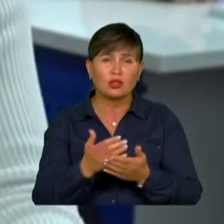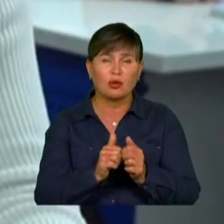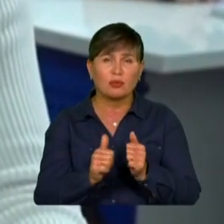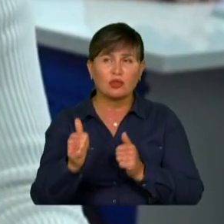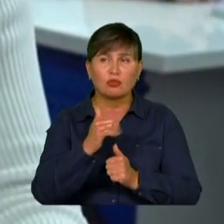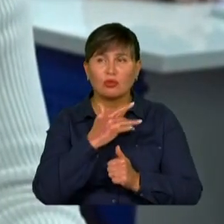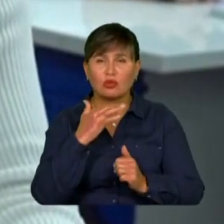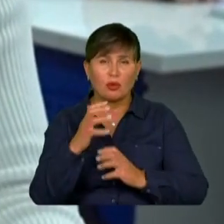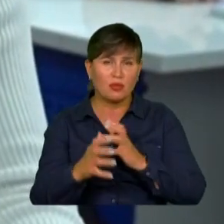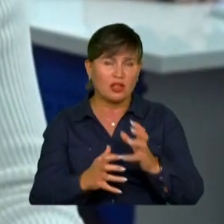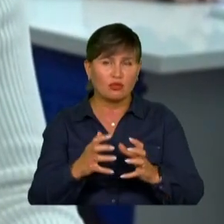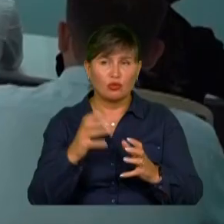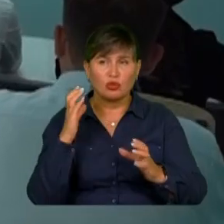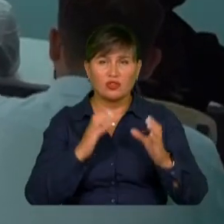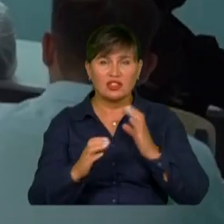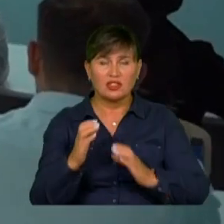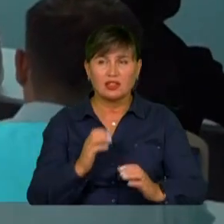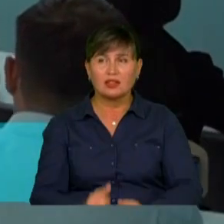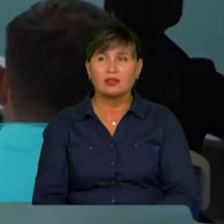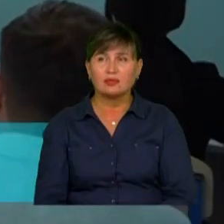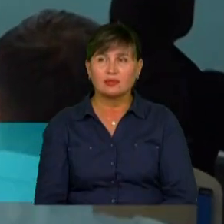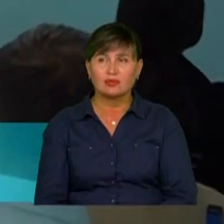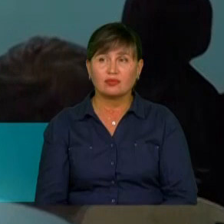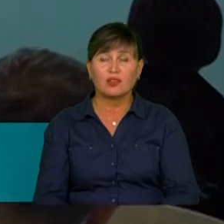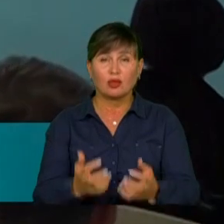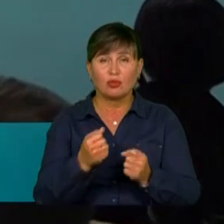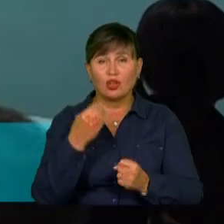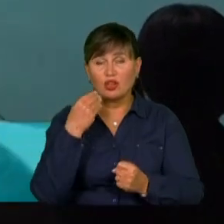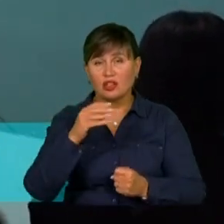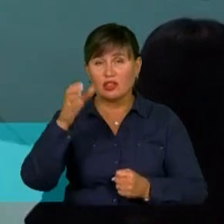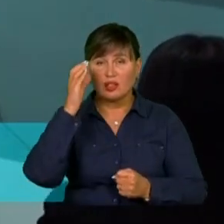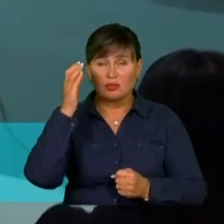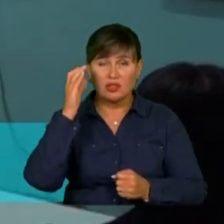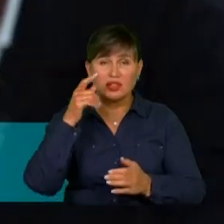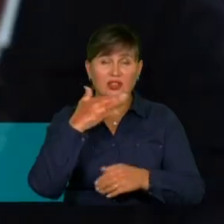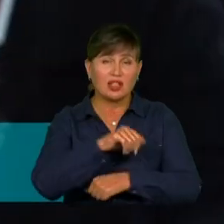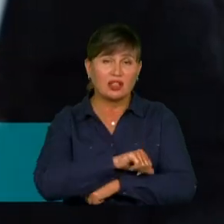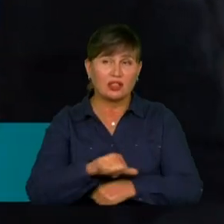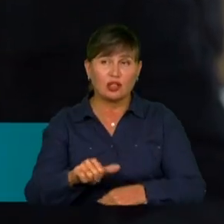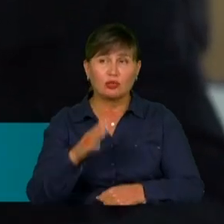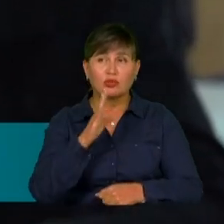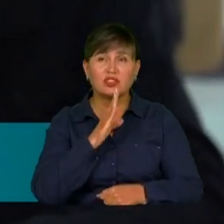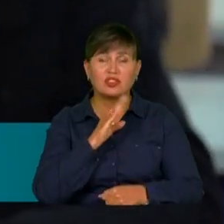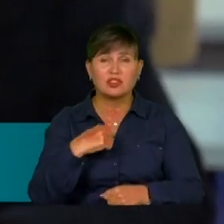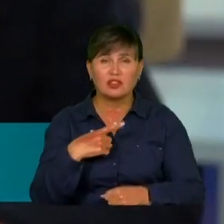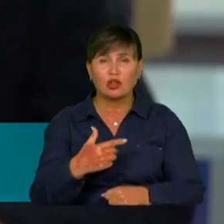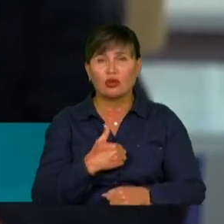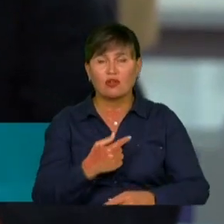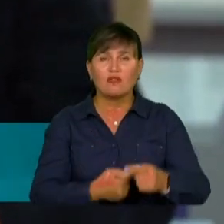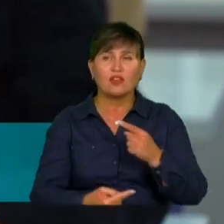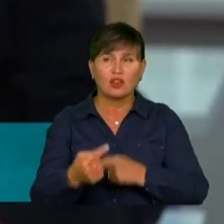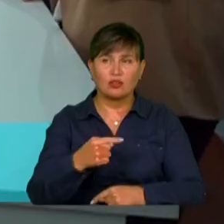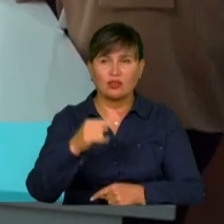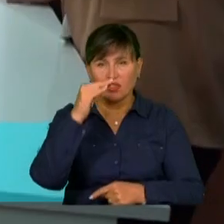опережает многие мировые университеты. Получив качественное образование за границей, будущий дипломат намерен вернуться